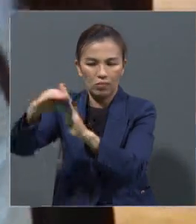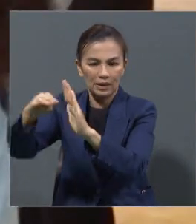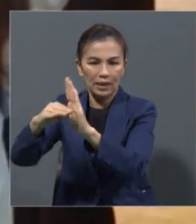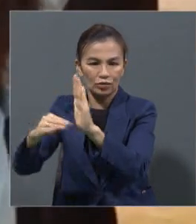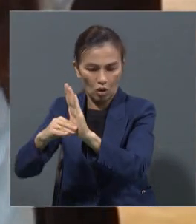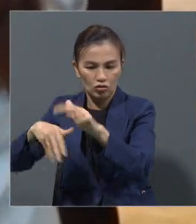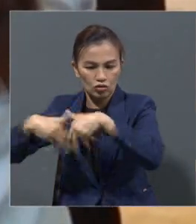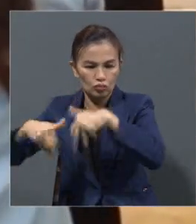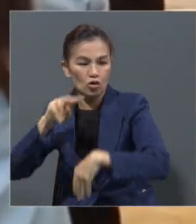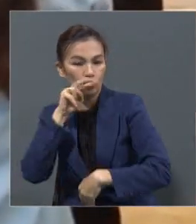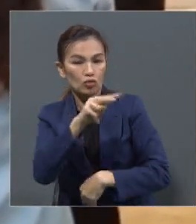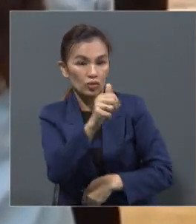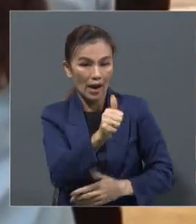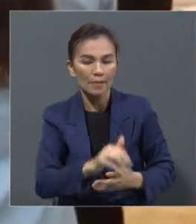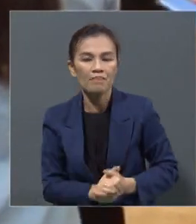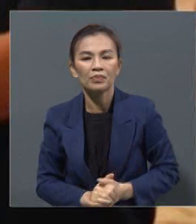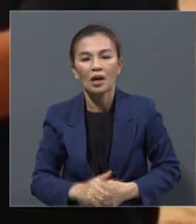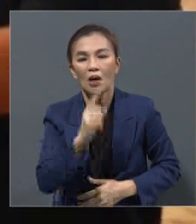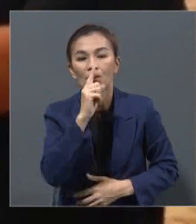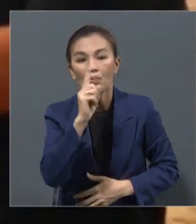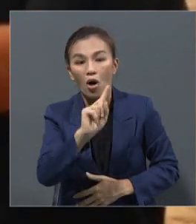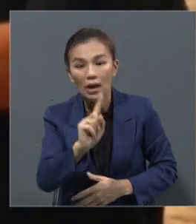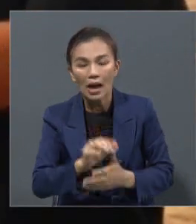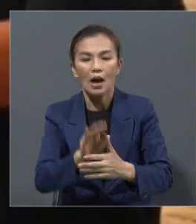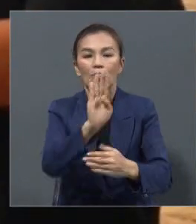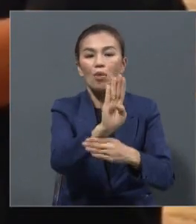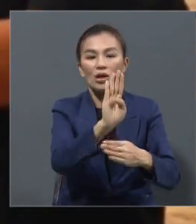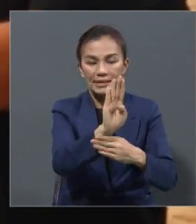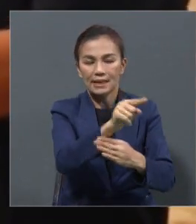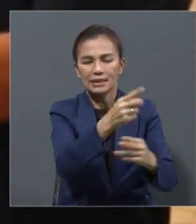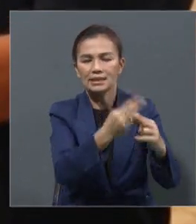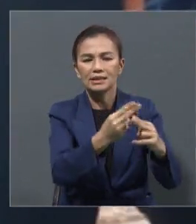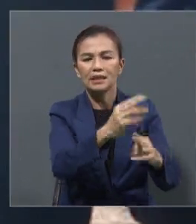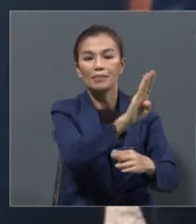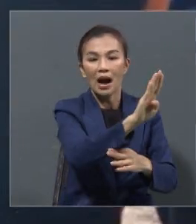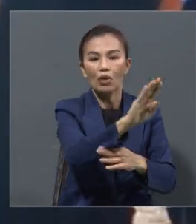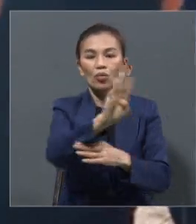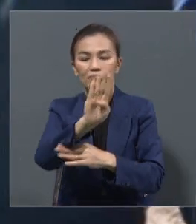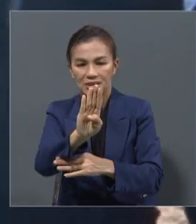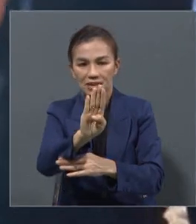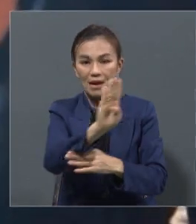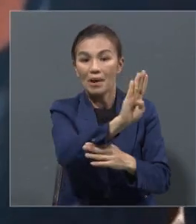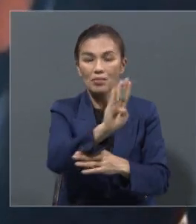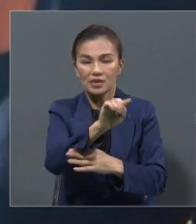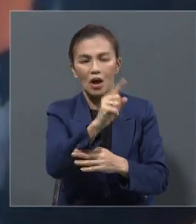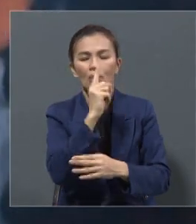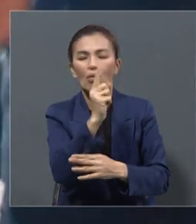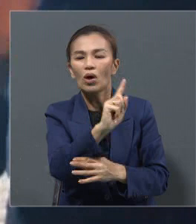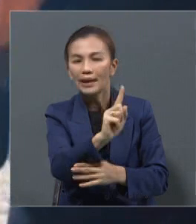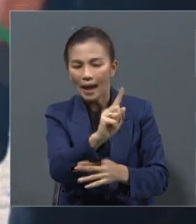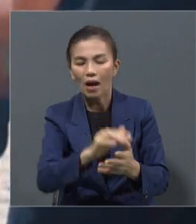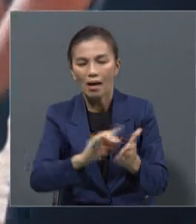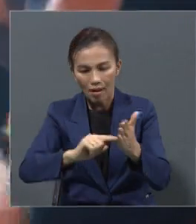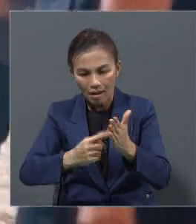ชอบแผนการขนย้ายกะแคดเมียมที่เสนอโดยบริษับาแนบอนจำกัดต้นทางเนี่ยนะครับซึ่งกำหนดให้เริ่มขนย้ายกับ